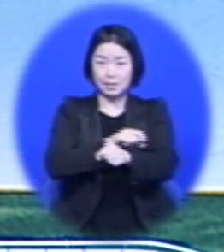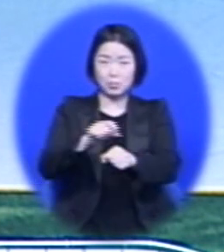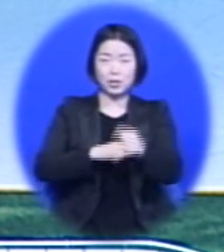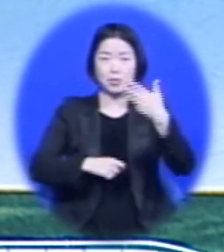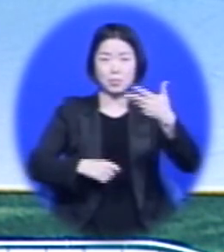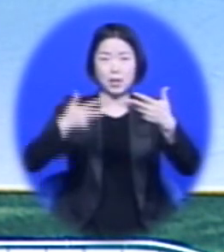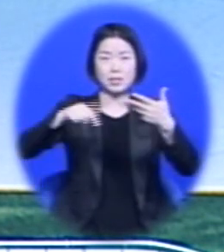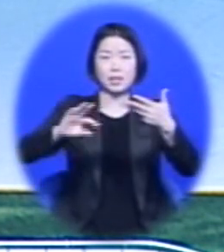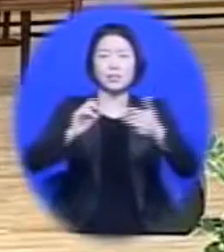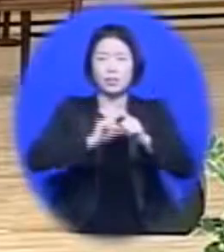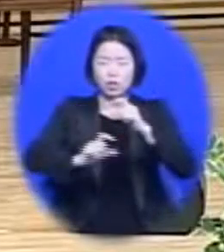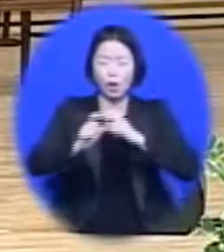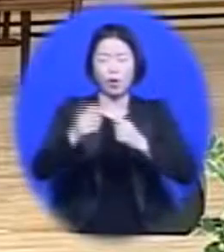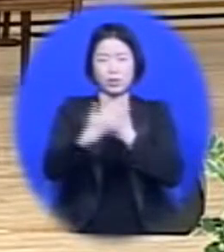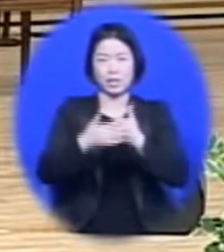더 그렇습니다.